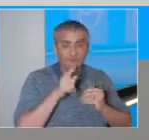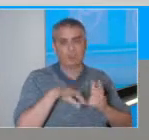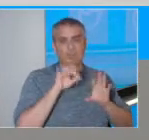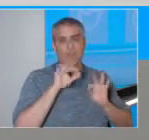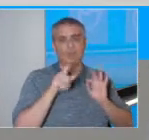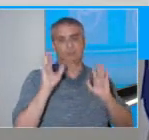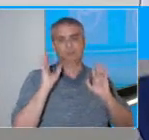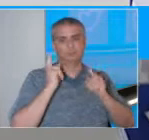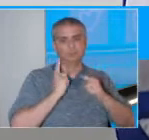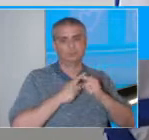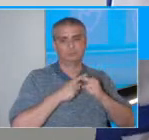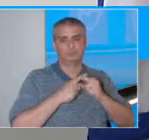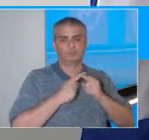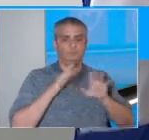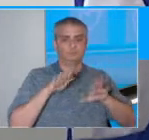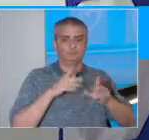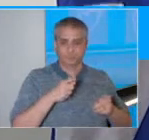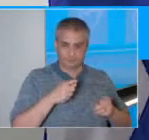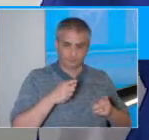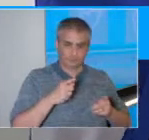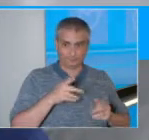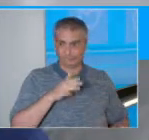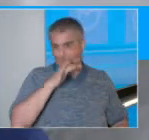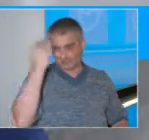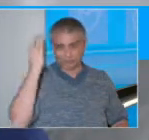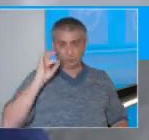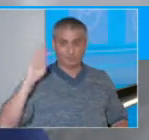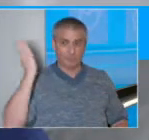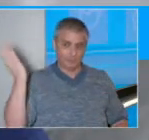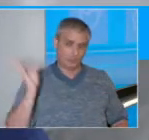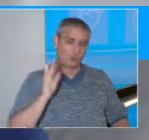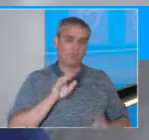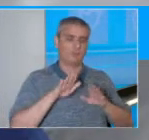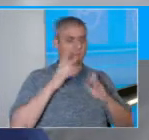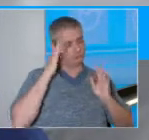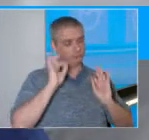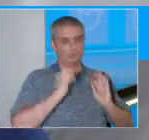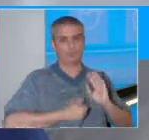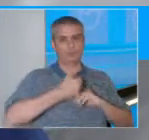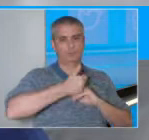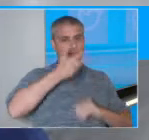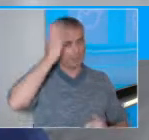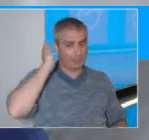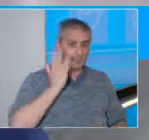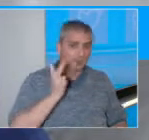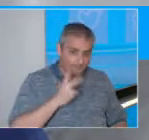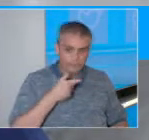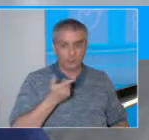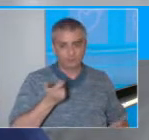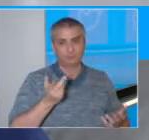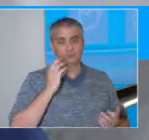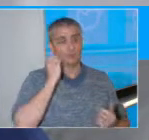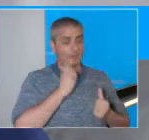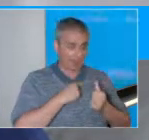הבחירות הן הבחירות בדיוק בין הממשלה קיצונית בראשות נתניהו, או ממשלה שפויה בראשות לפיד, ושמע, יש שם גם את